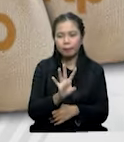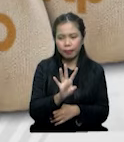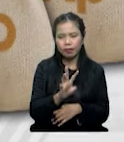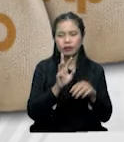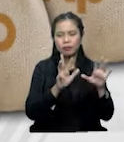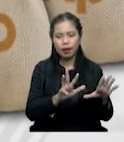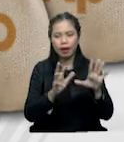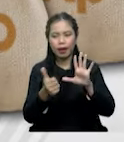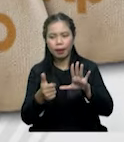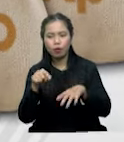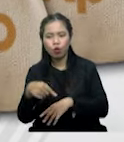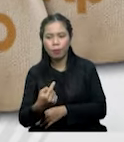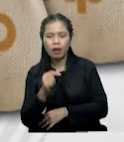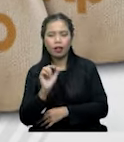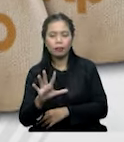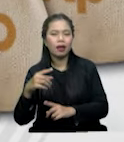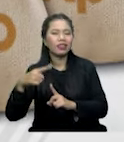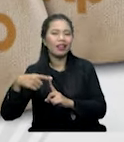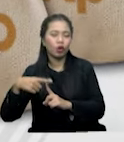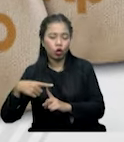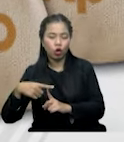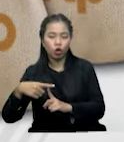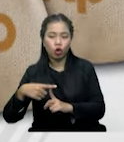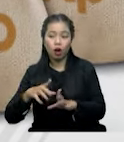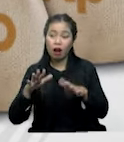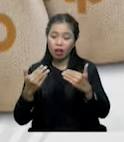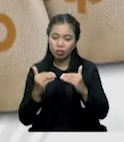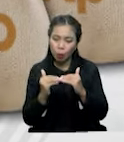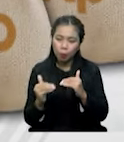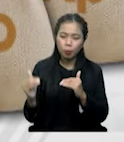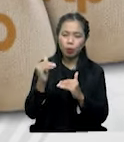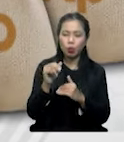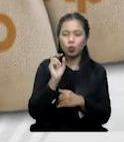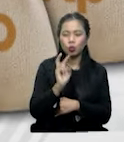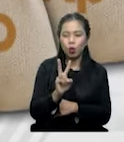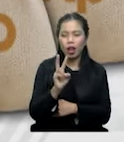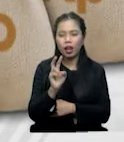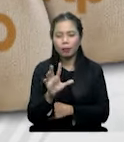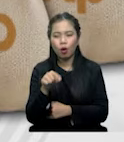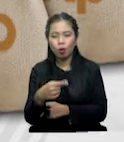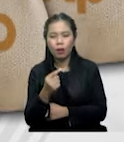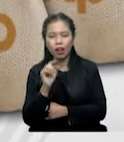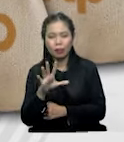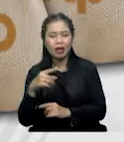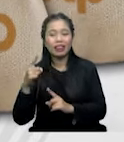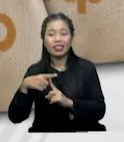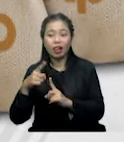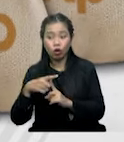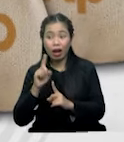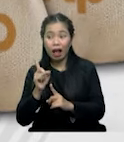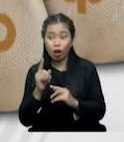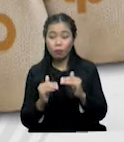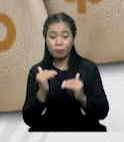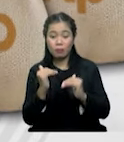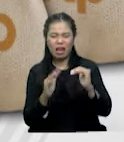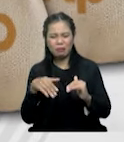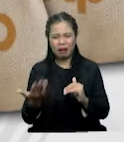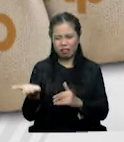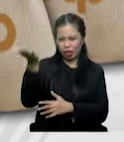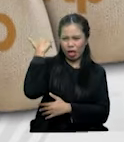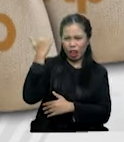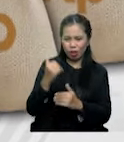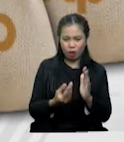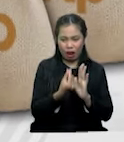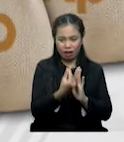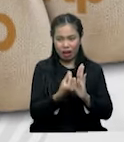Rp496,5 triliun atau naik Rp20,5 triliun dibandingkan tahun lalu. Anggaran